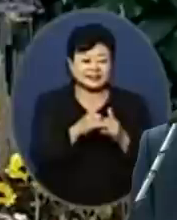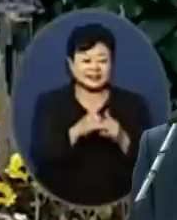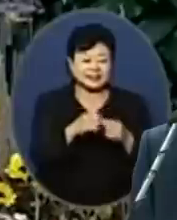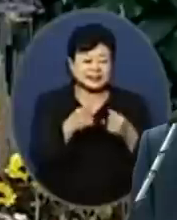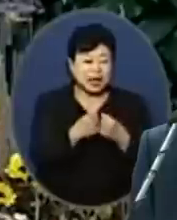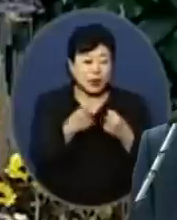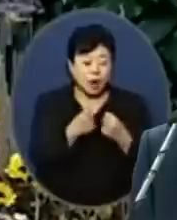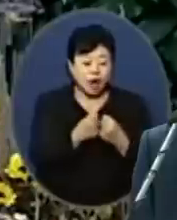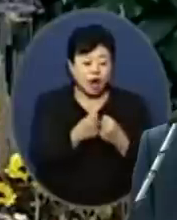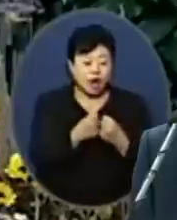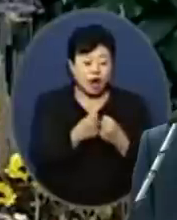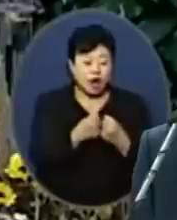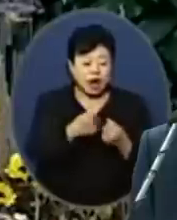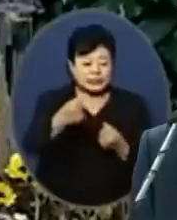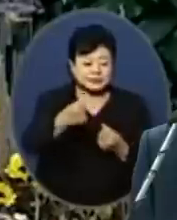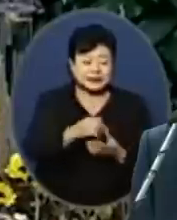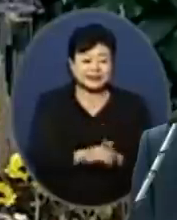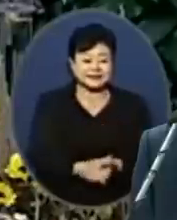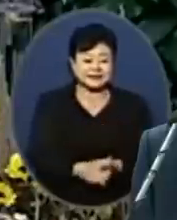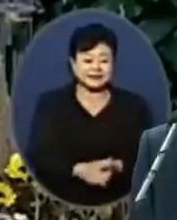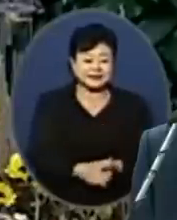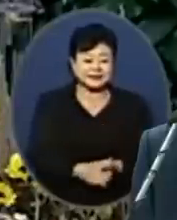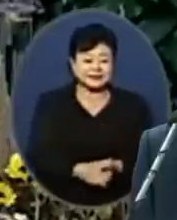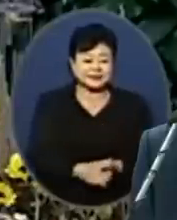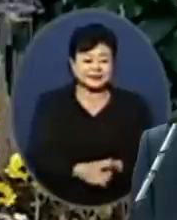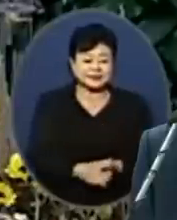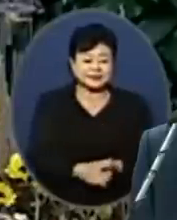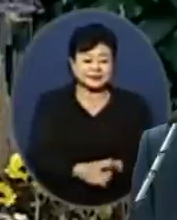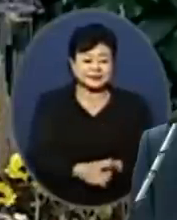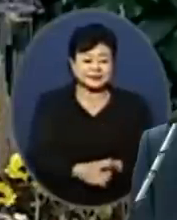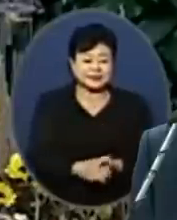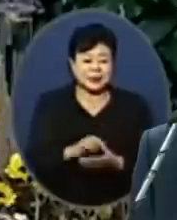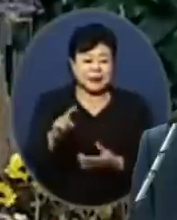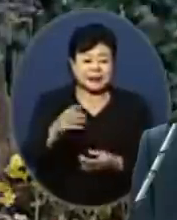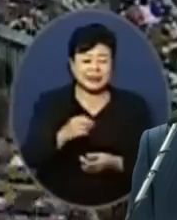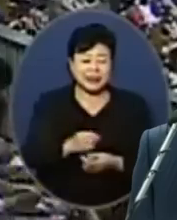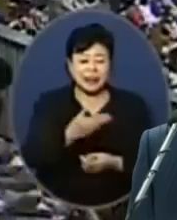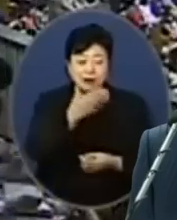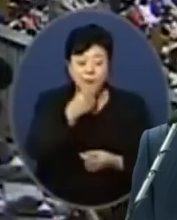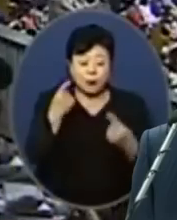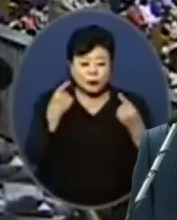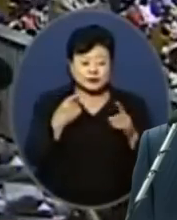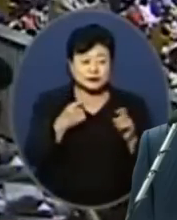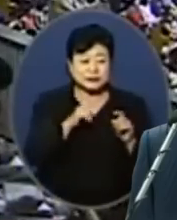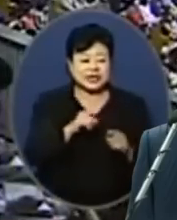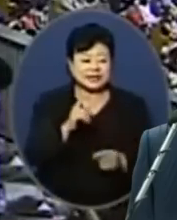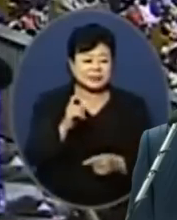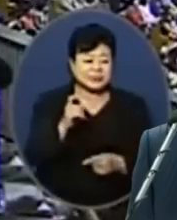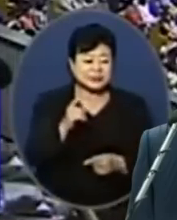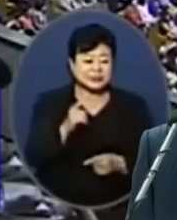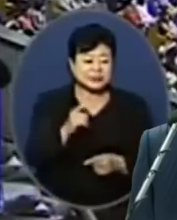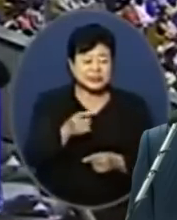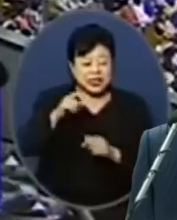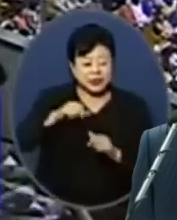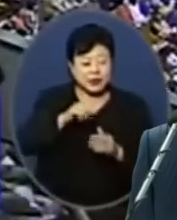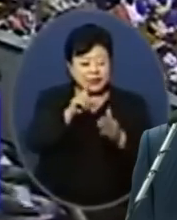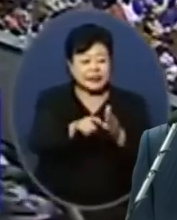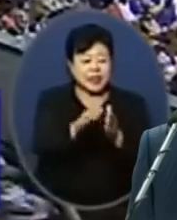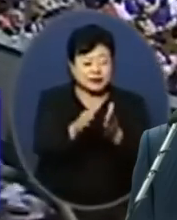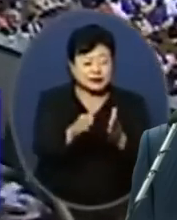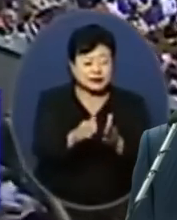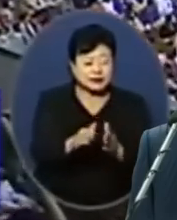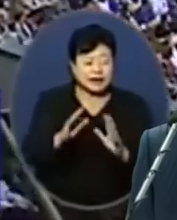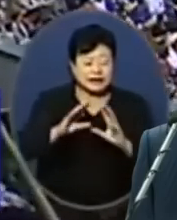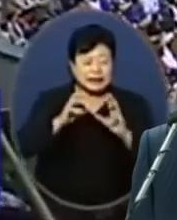싸워서 소유하라는 것입니다. 마태복음 11장 12절에 세례 요한의 때부터 지금까지